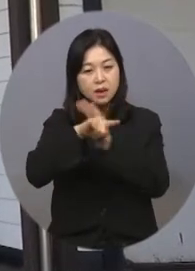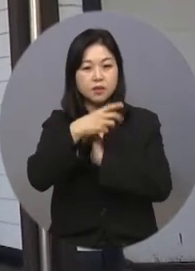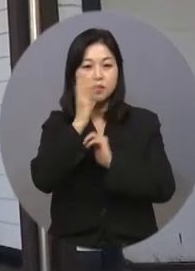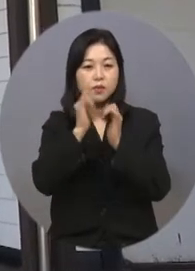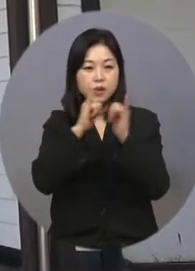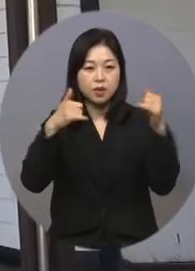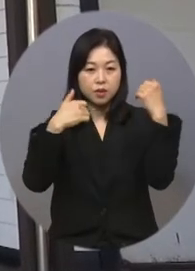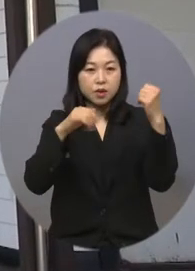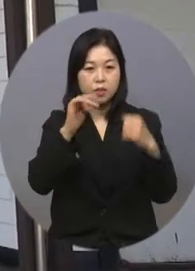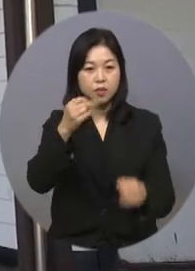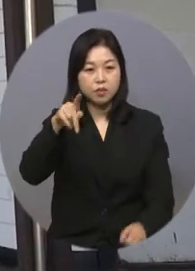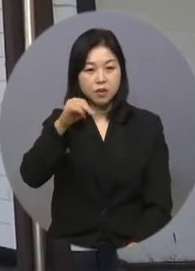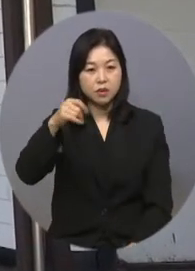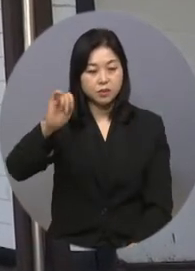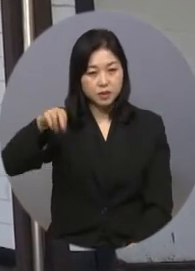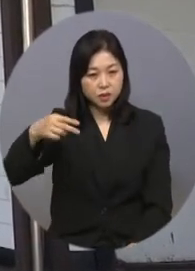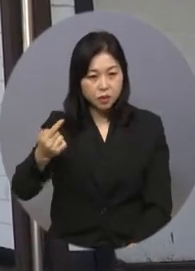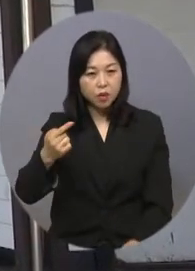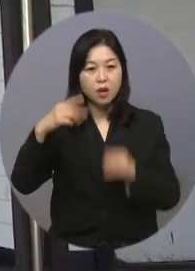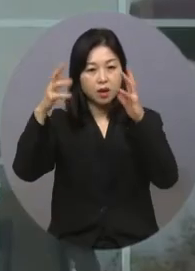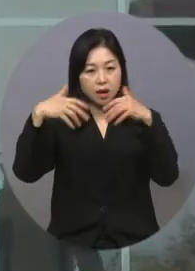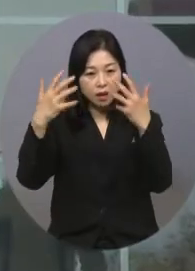삽시도 가을맞이 축제가 진행되었습니다.